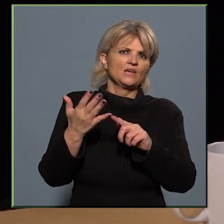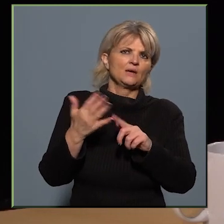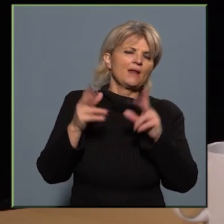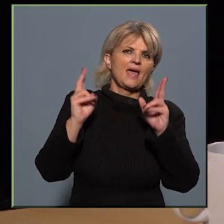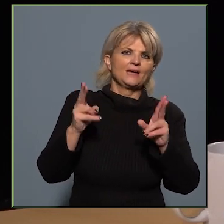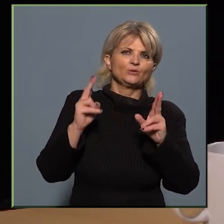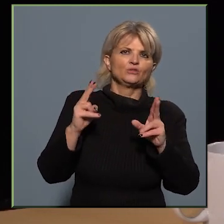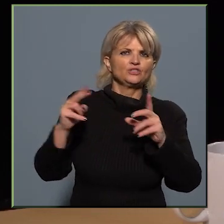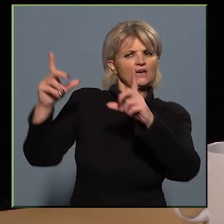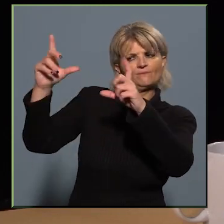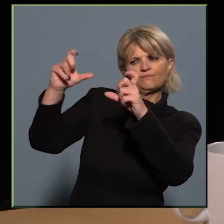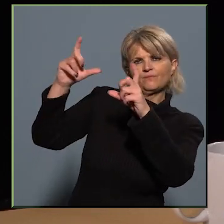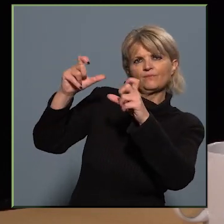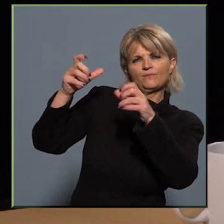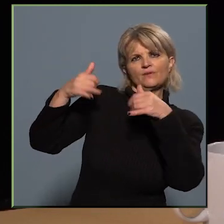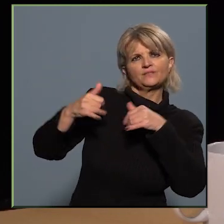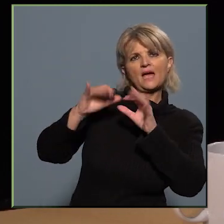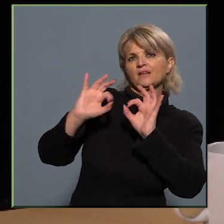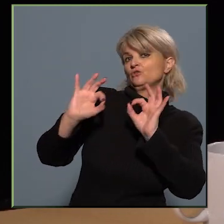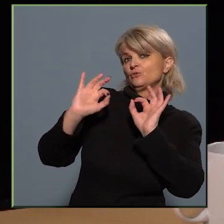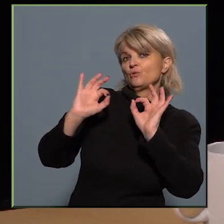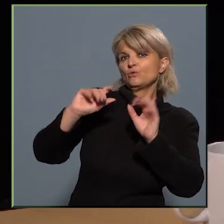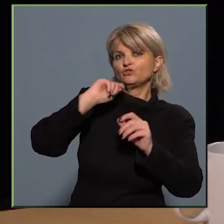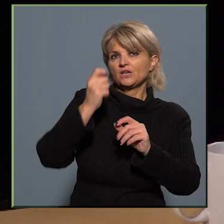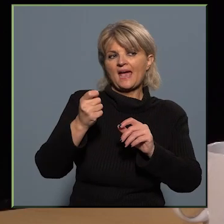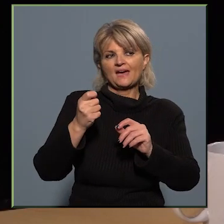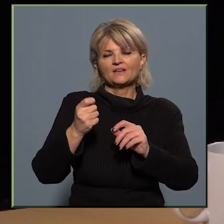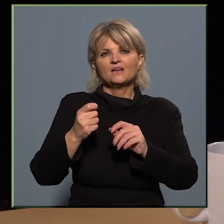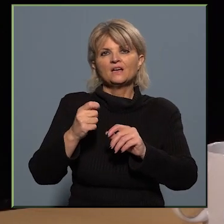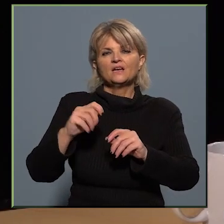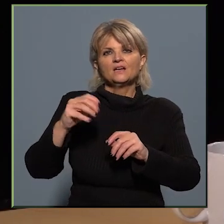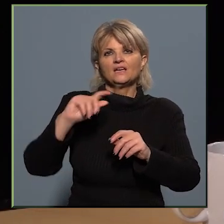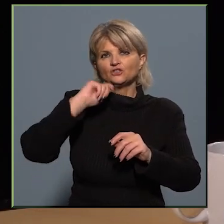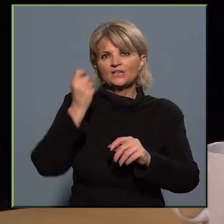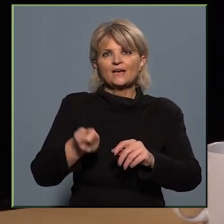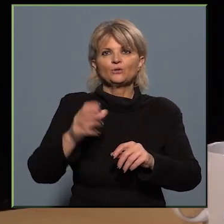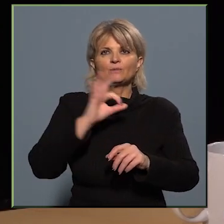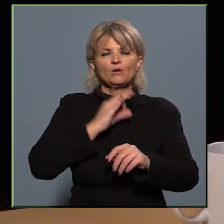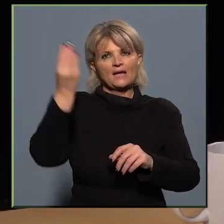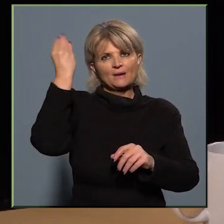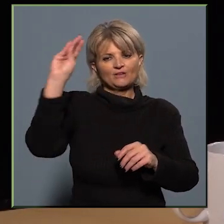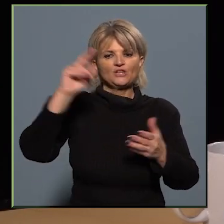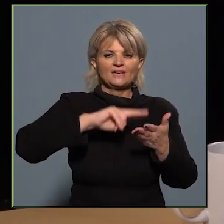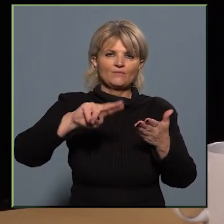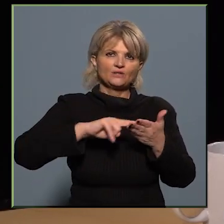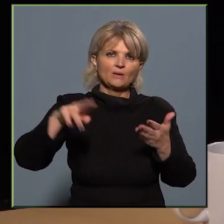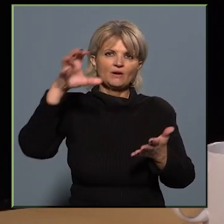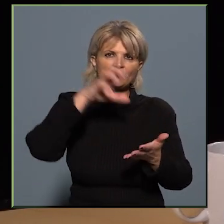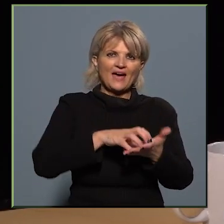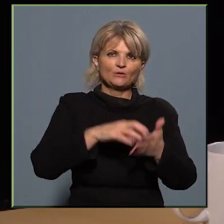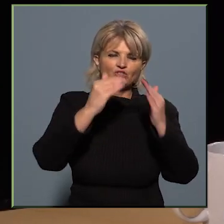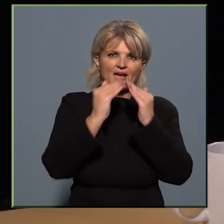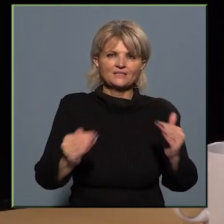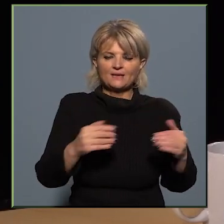nagy sikerrel bír, és azt gondolom, hogy nagy sikere volt annak a polgármesteri hivatalban, városházán megszervezett, Ártiumban